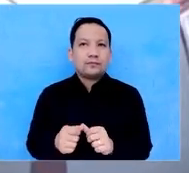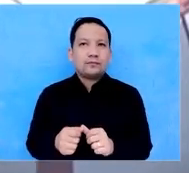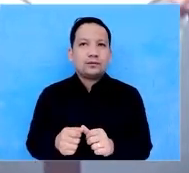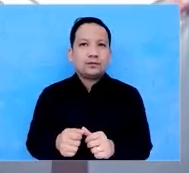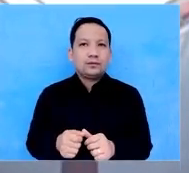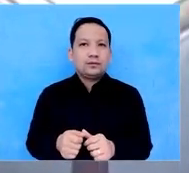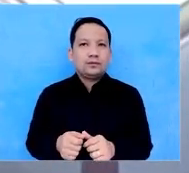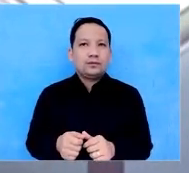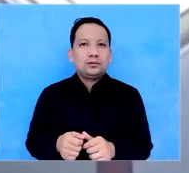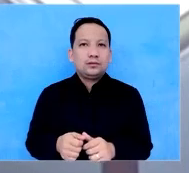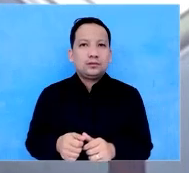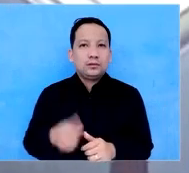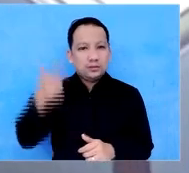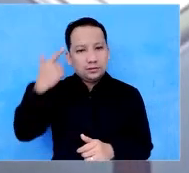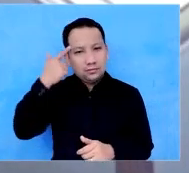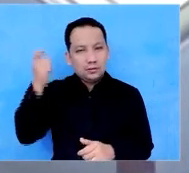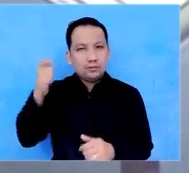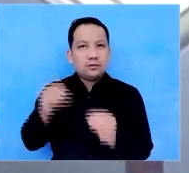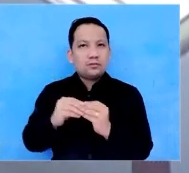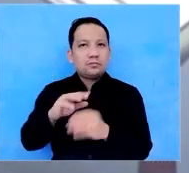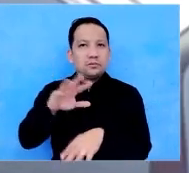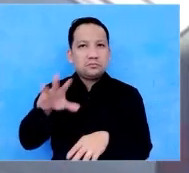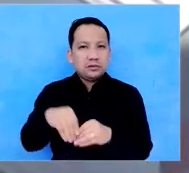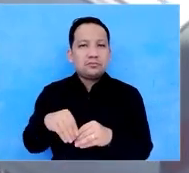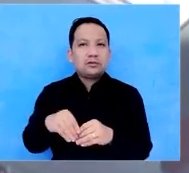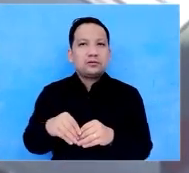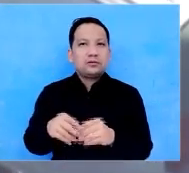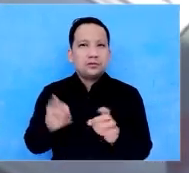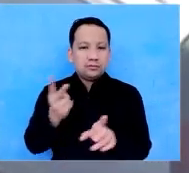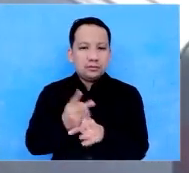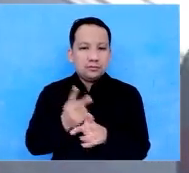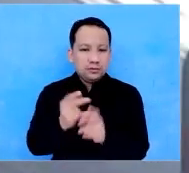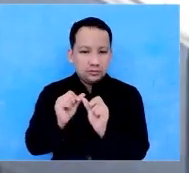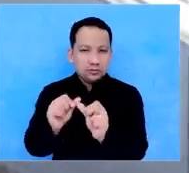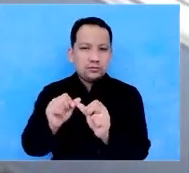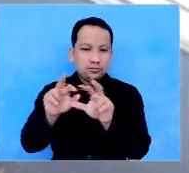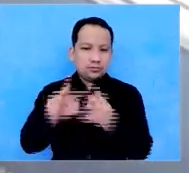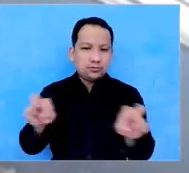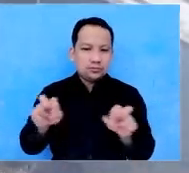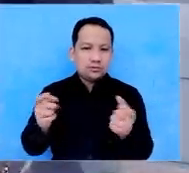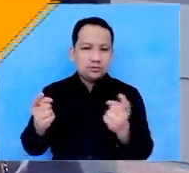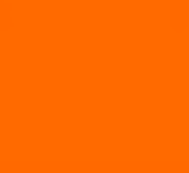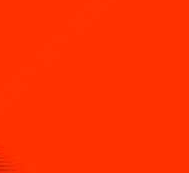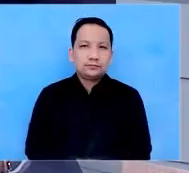sarili ang lalaki na sakay ng van. Patuloy ang investigasyon sa insidente.